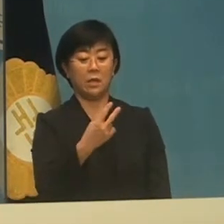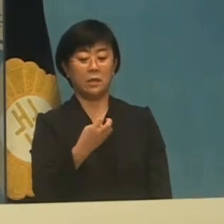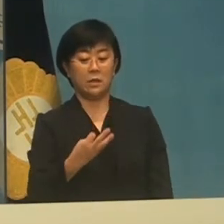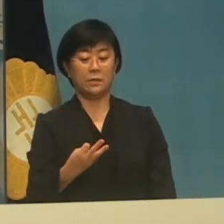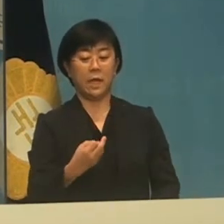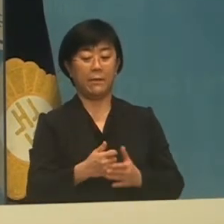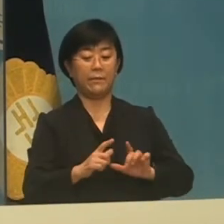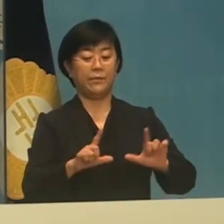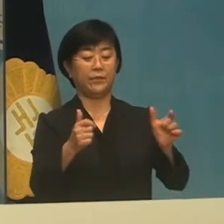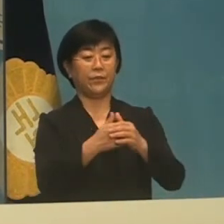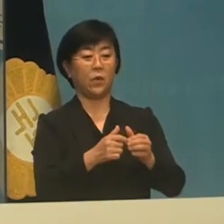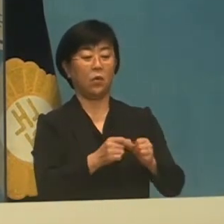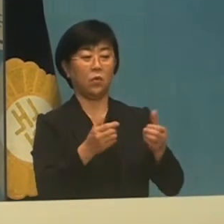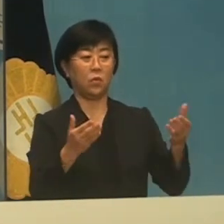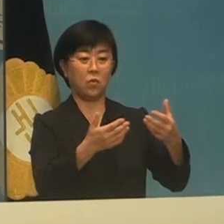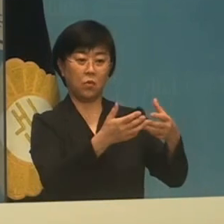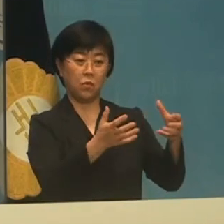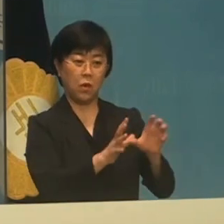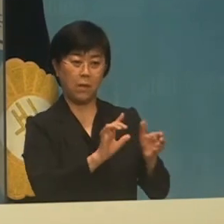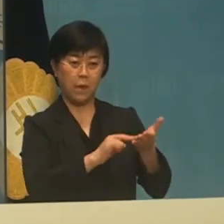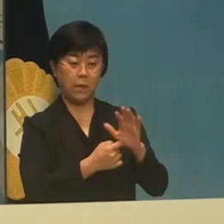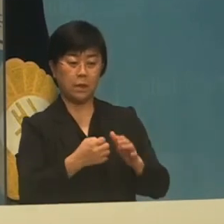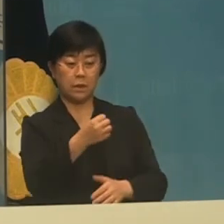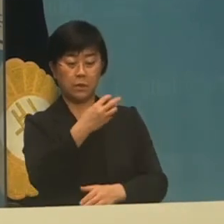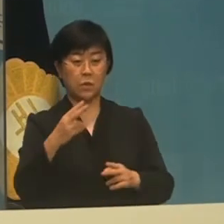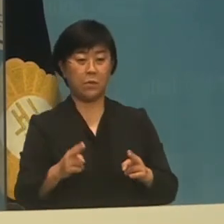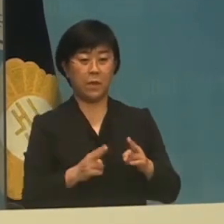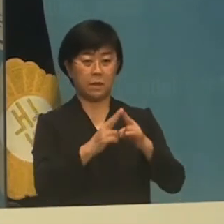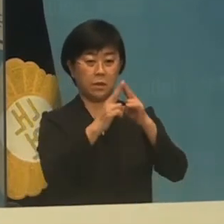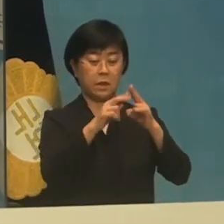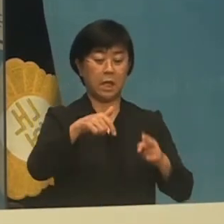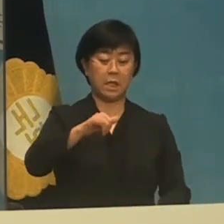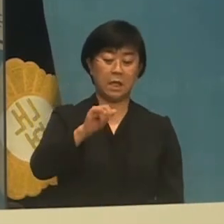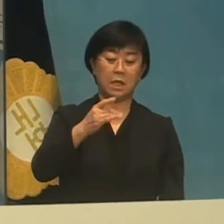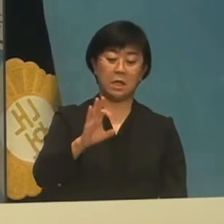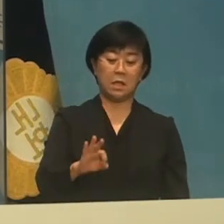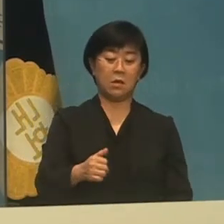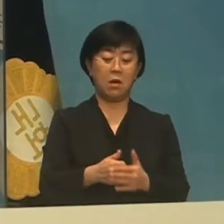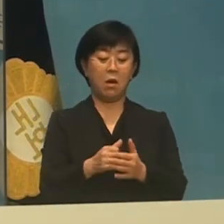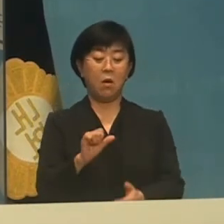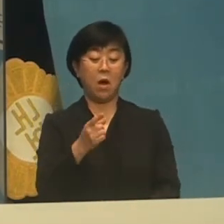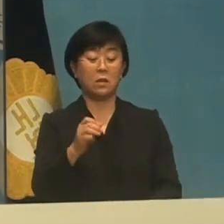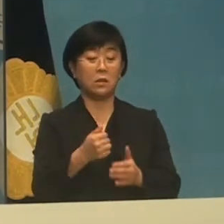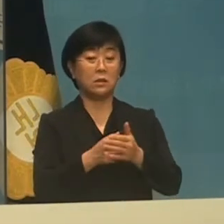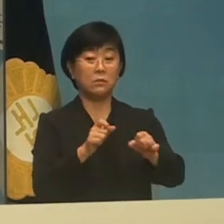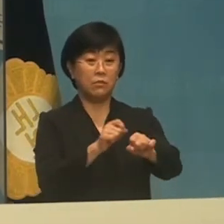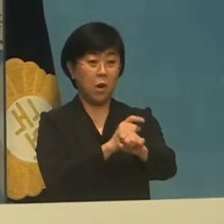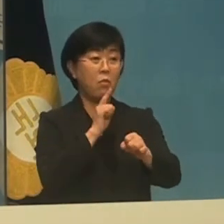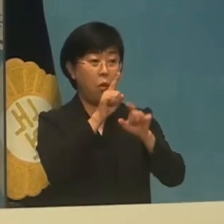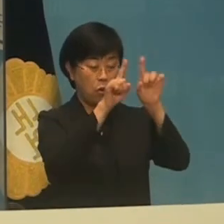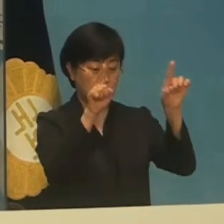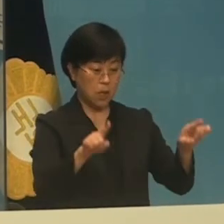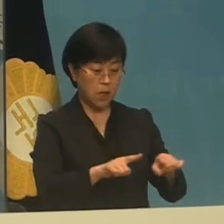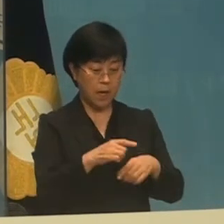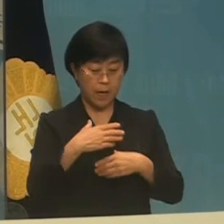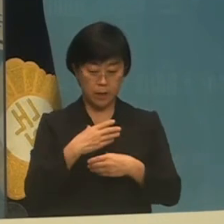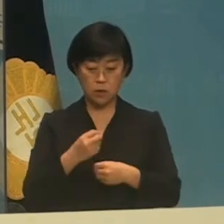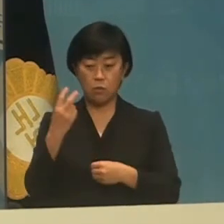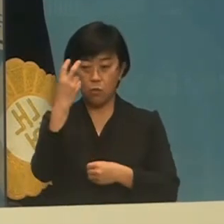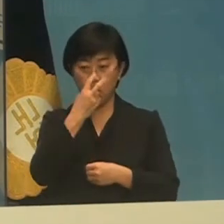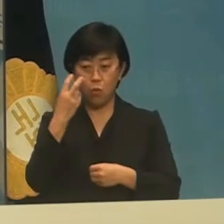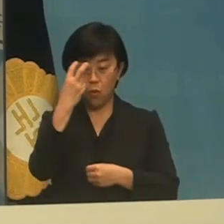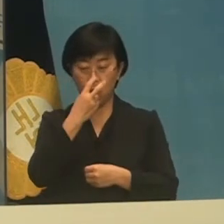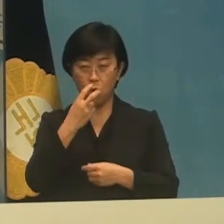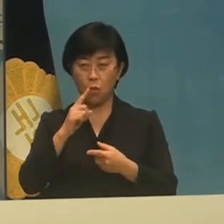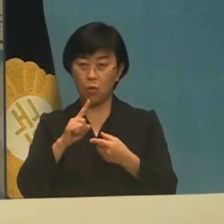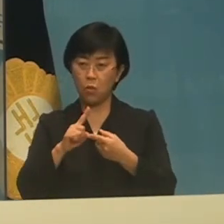2013년에 고용노동부가 발표한 삼성반도체 기흥화성공장 특별감독보고서 및 안전보건진단보고서가